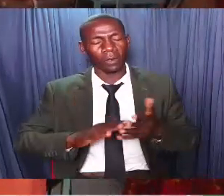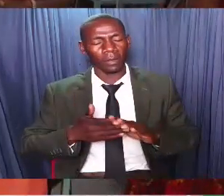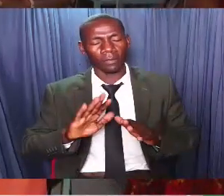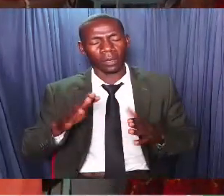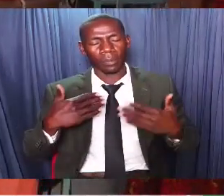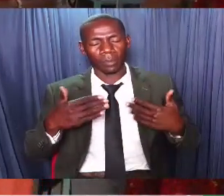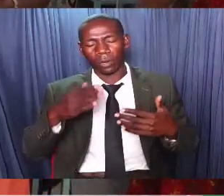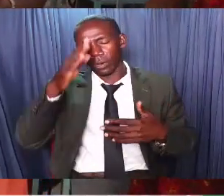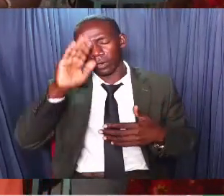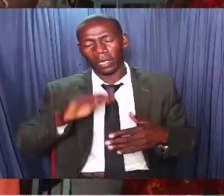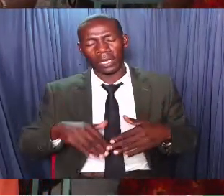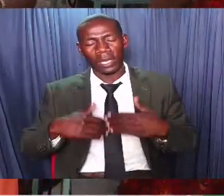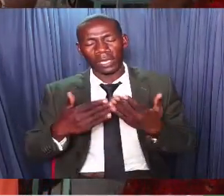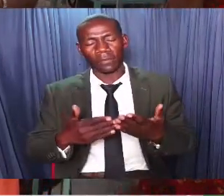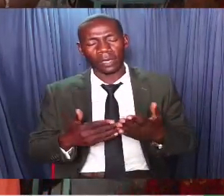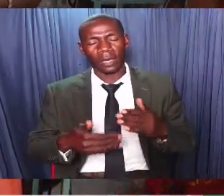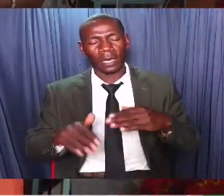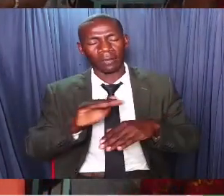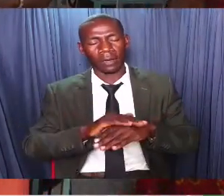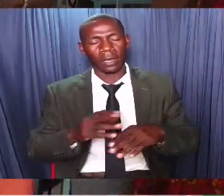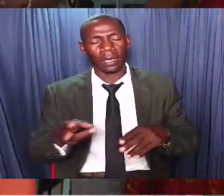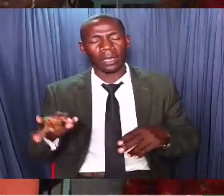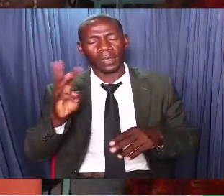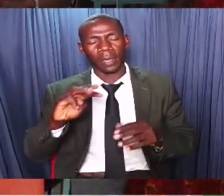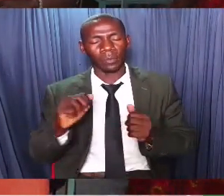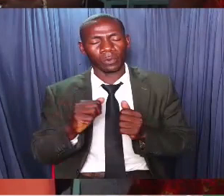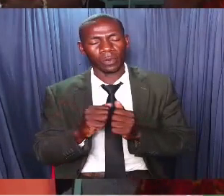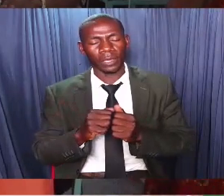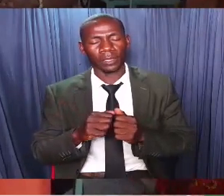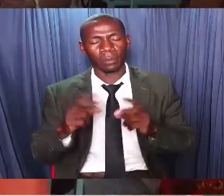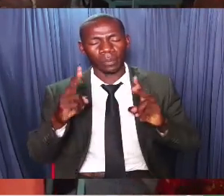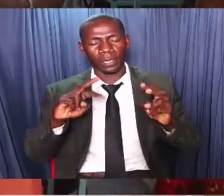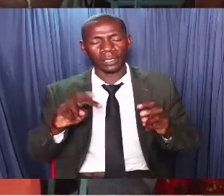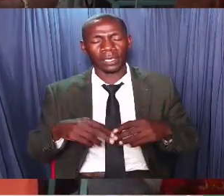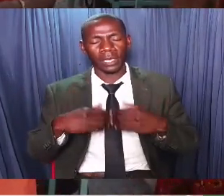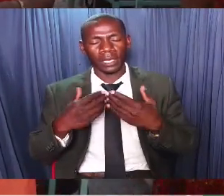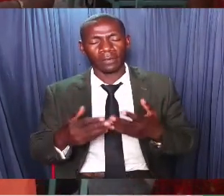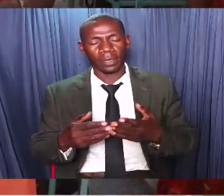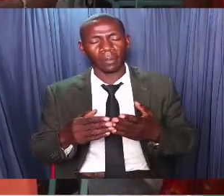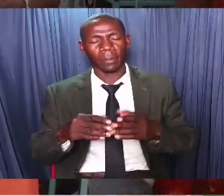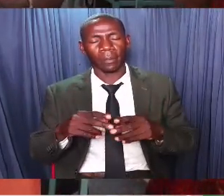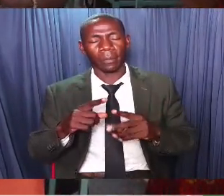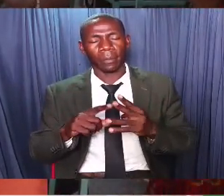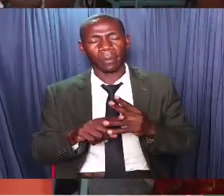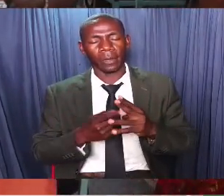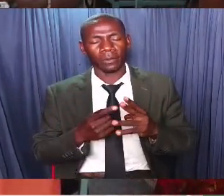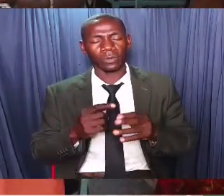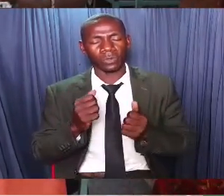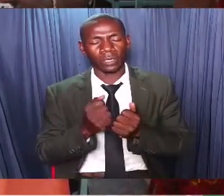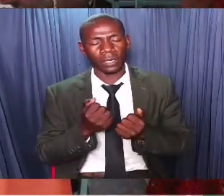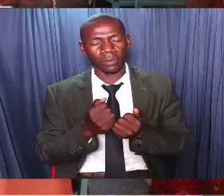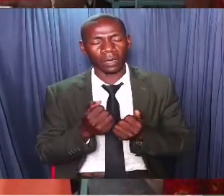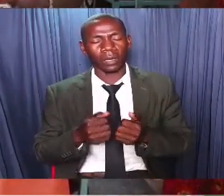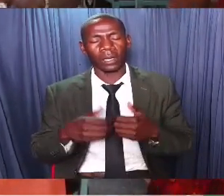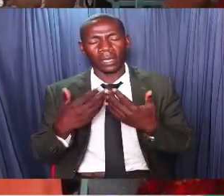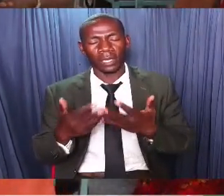Baba. Kawavike na haja za mioyo yao. Wasio na mitaji wapate mitaji. Wasio na kazi wapate kazi.